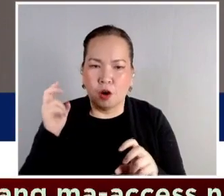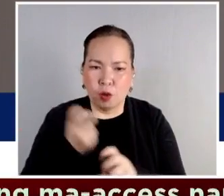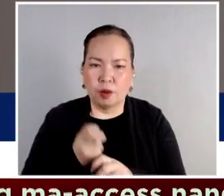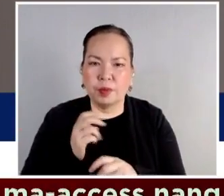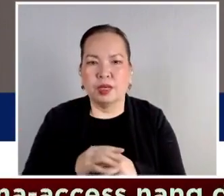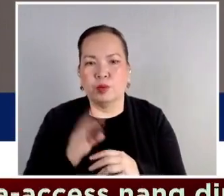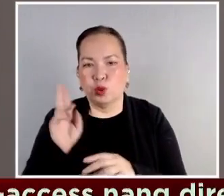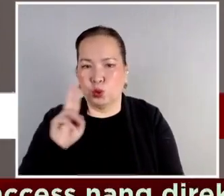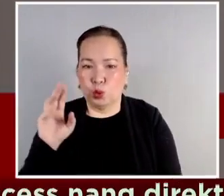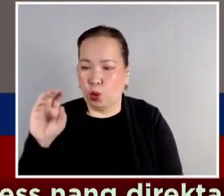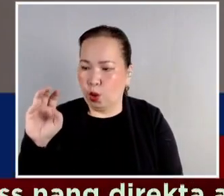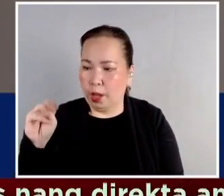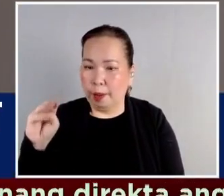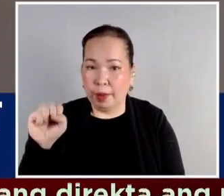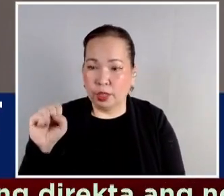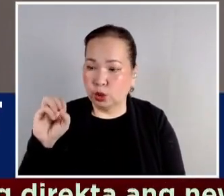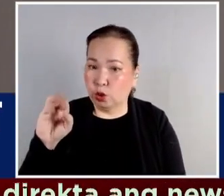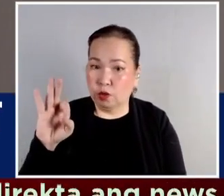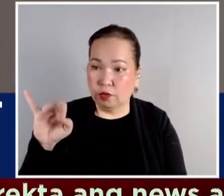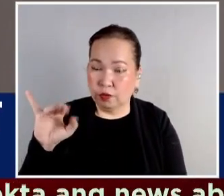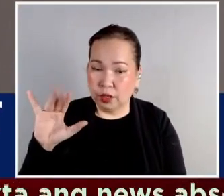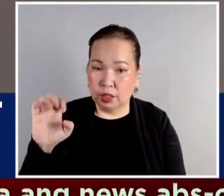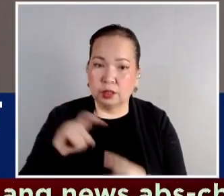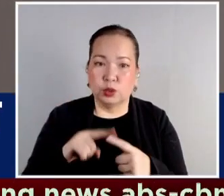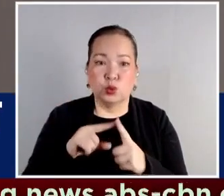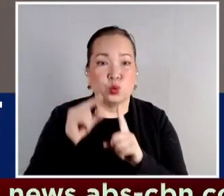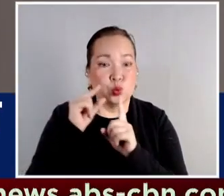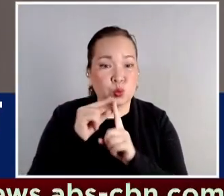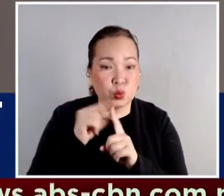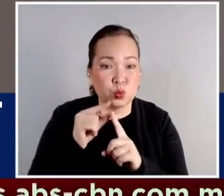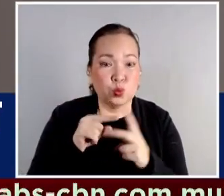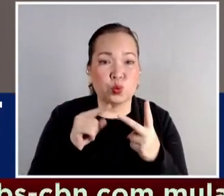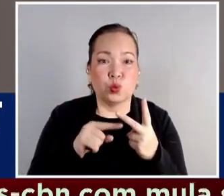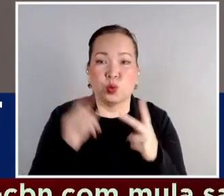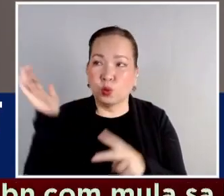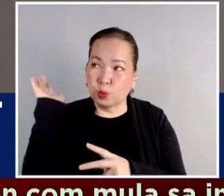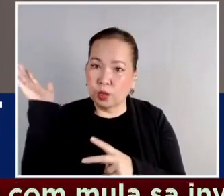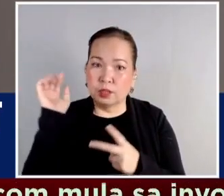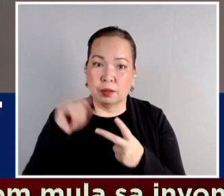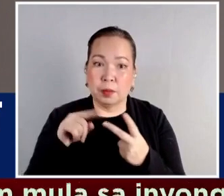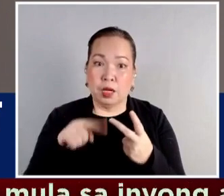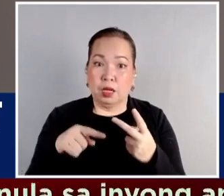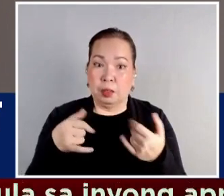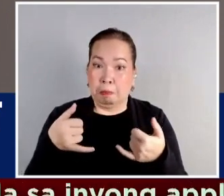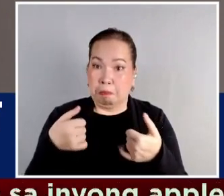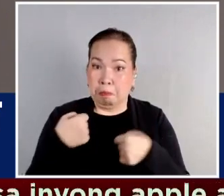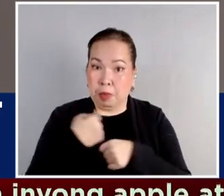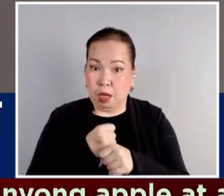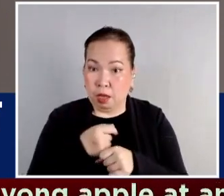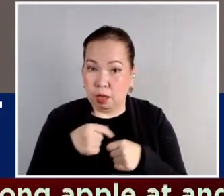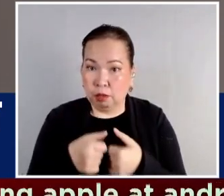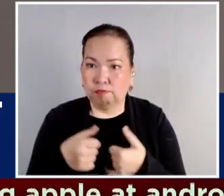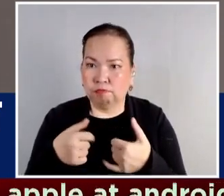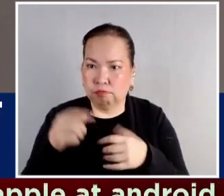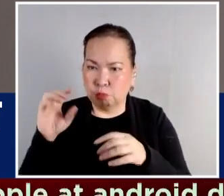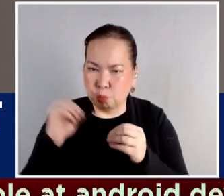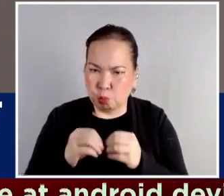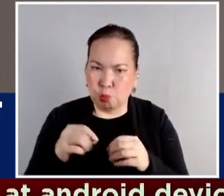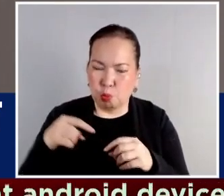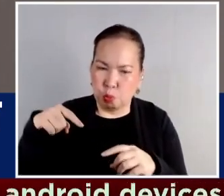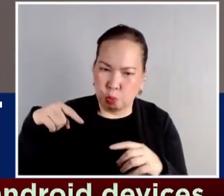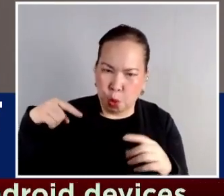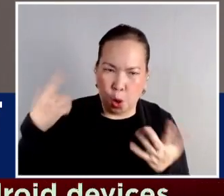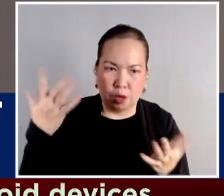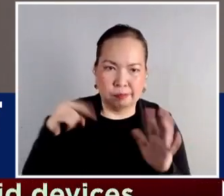offices, Microsoft, pwedeng Word, presentation. Pero pag nag-proceed ka na sa heavy use, ay